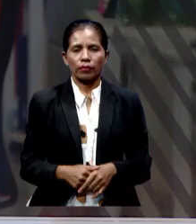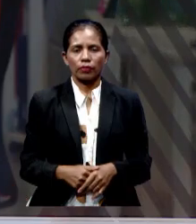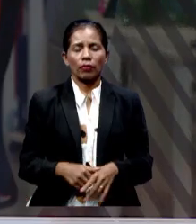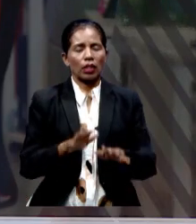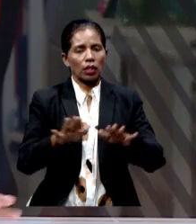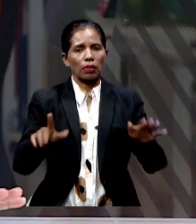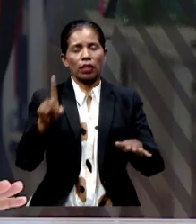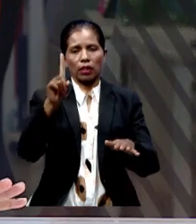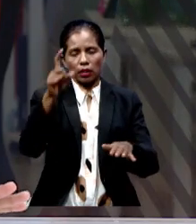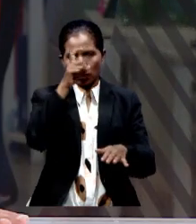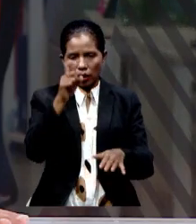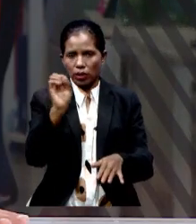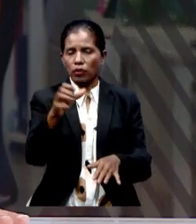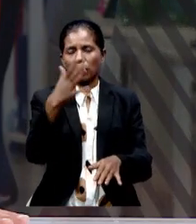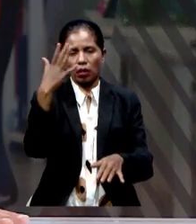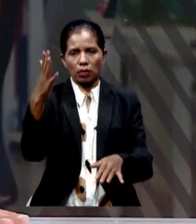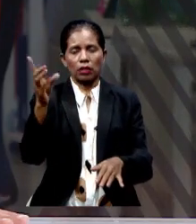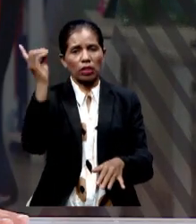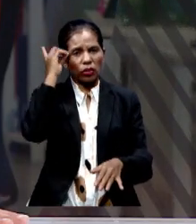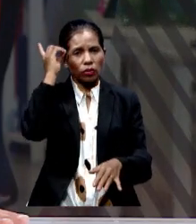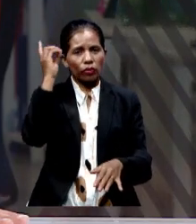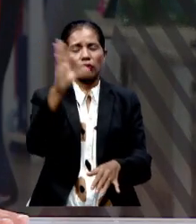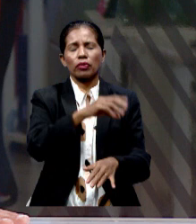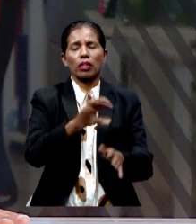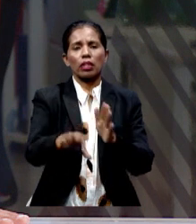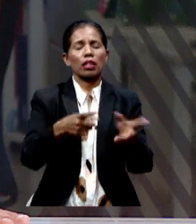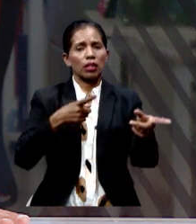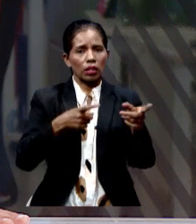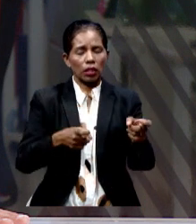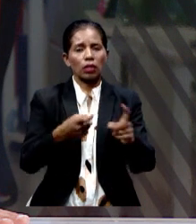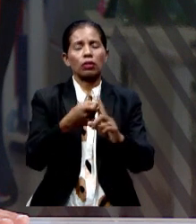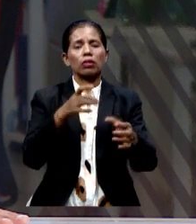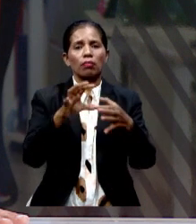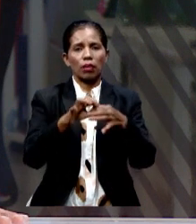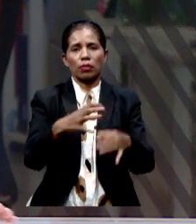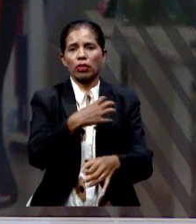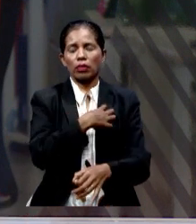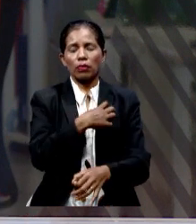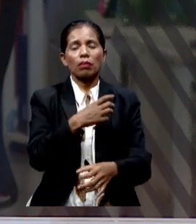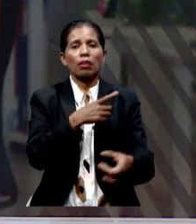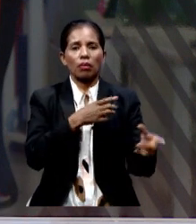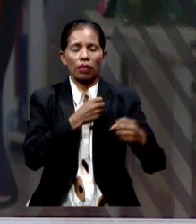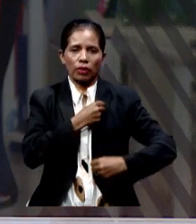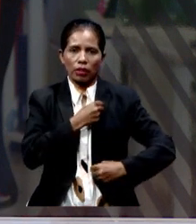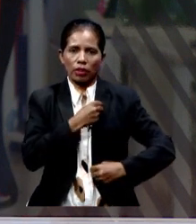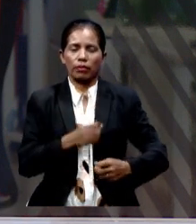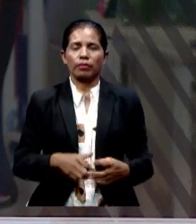Labar iki deu idade sana lori sang lima de shikun fie hetan tiru husi membru FIF deteli.